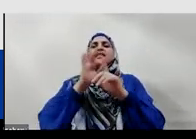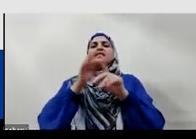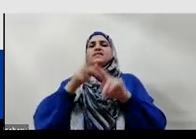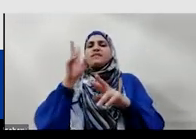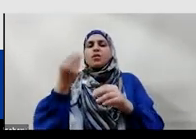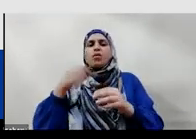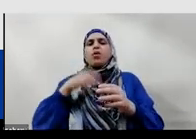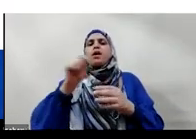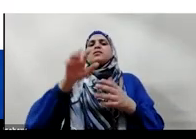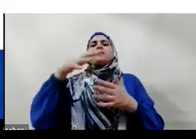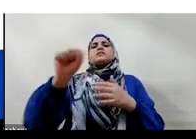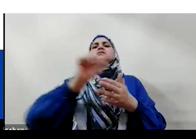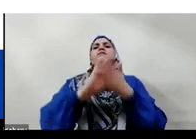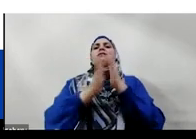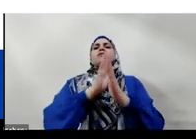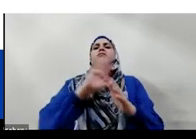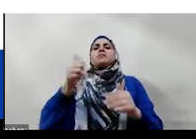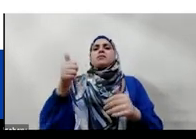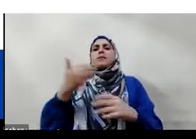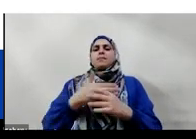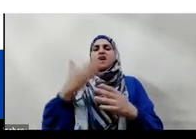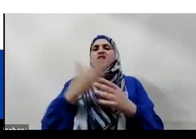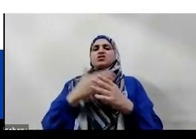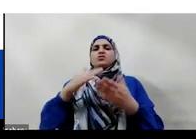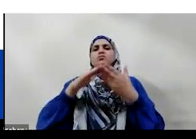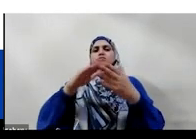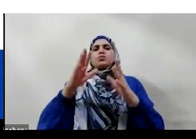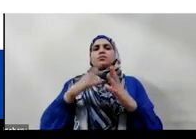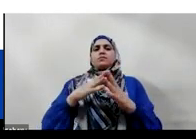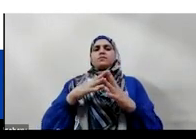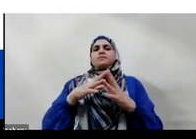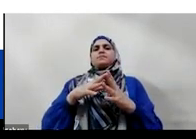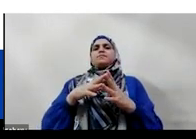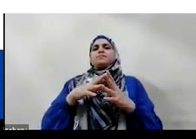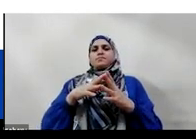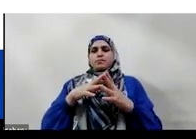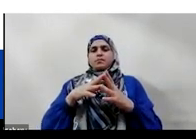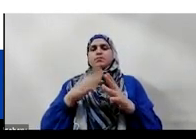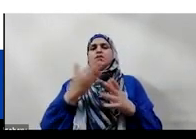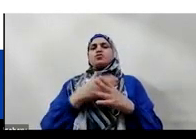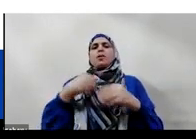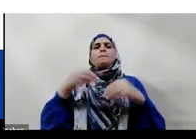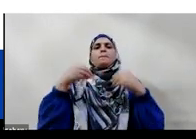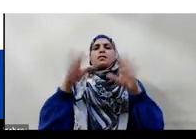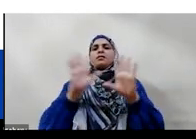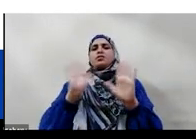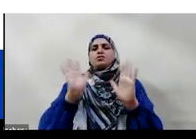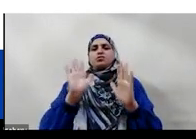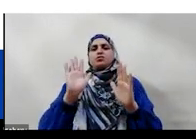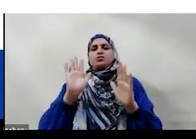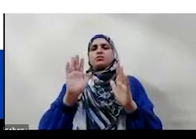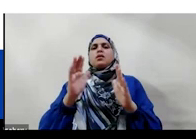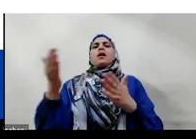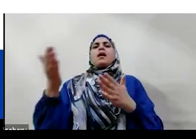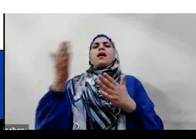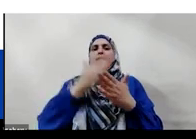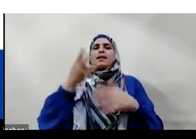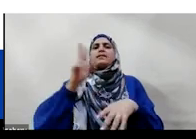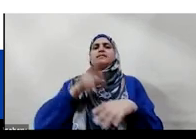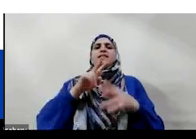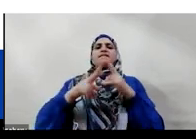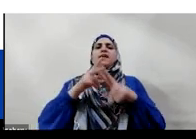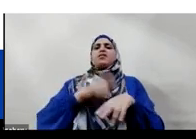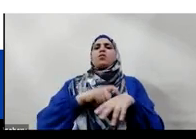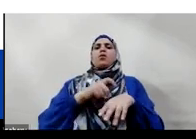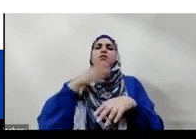وبدوس save عشان information يتعمل لها save، وأقدر إن أنا ما تضيعش يعني، وأقدر إن أنا يعني ألاقيها في أي وقت هدخل